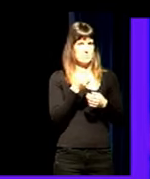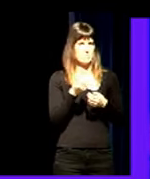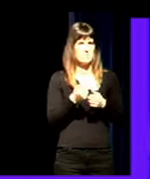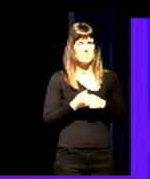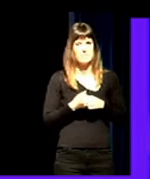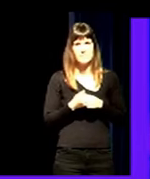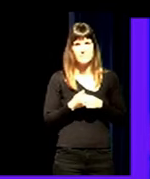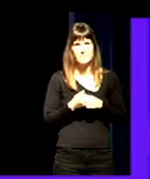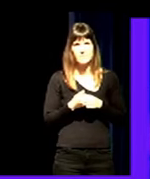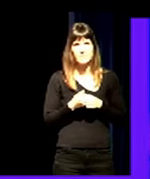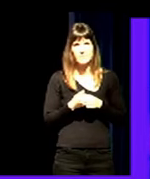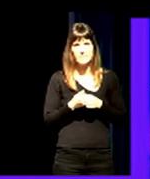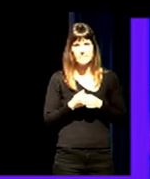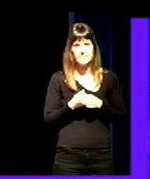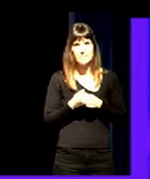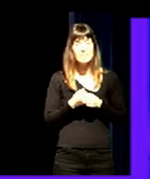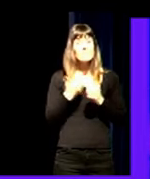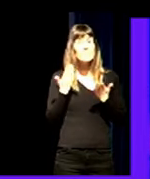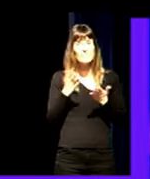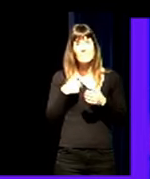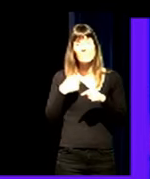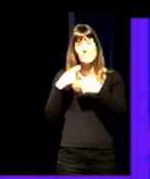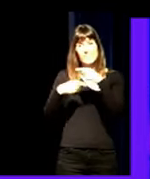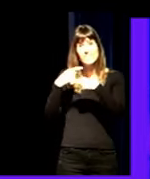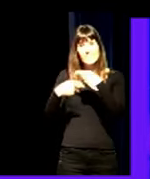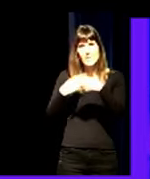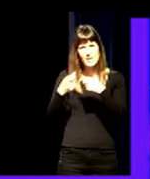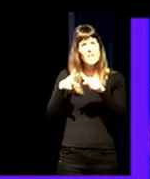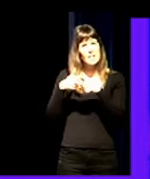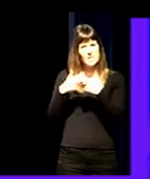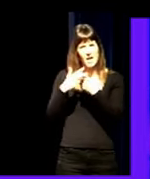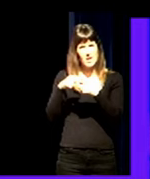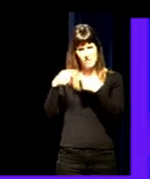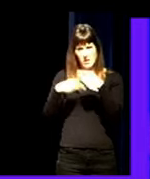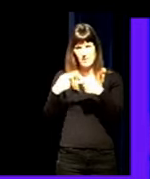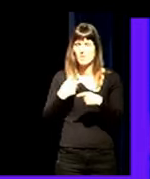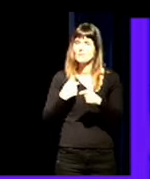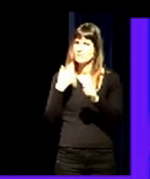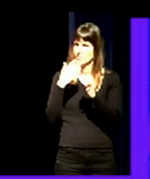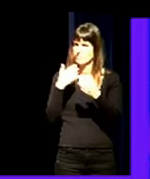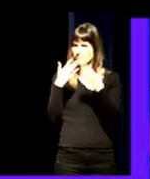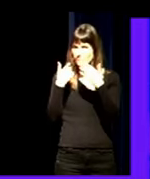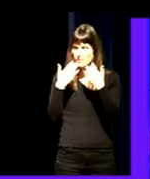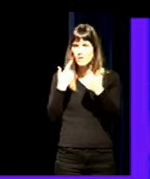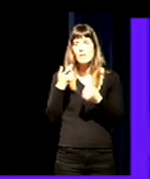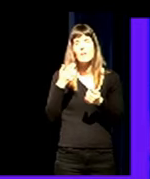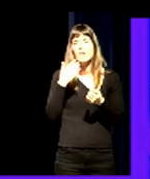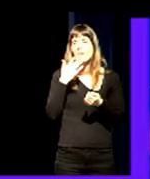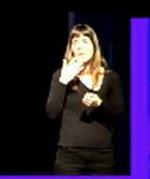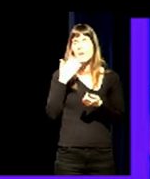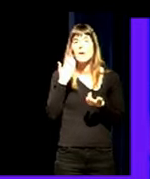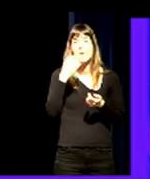egi ez da zeneko zaren zuten ideanean. Edo, ez da, tailerretan komentatzen didanean. Jo, ezki, klaro, deitzen didate telefonoa.